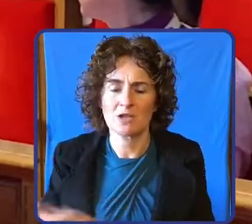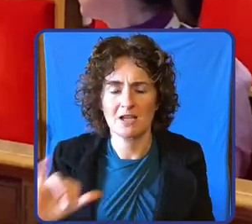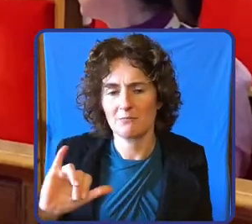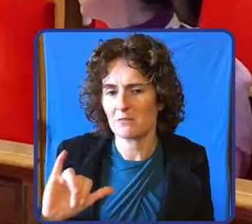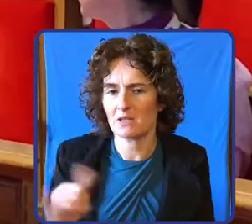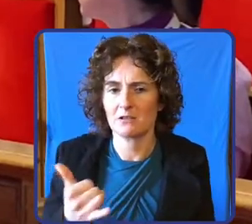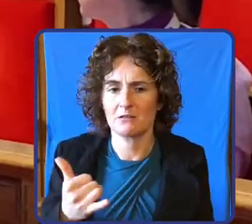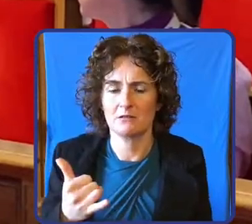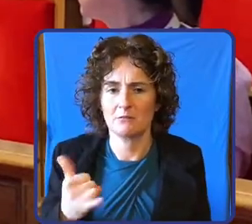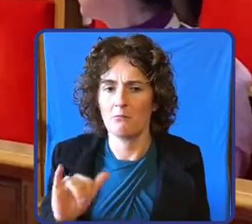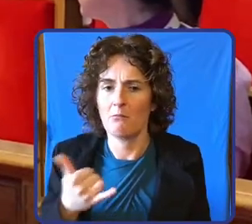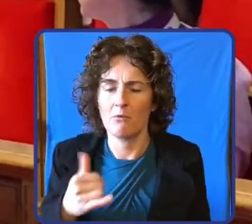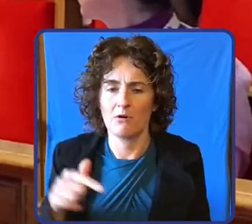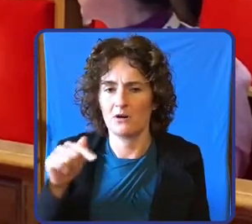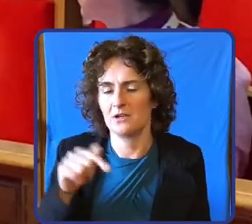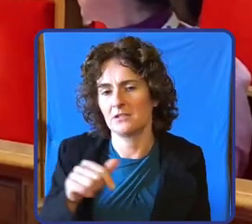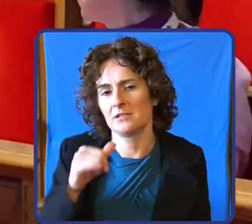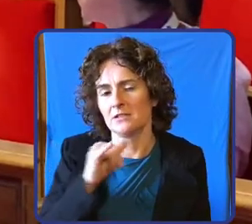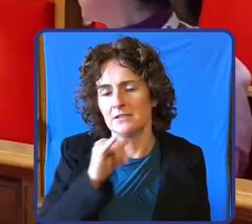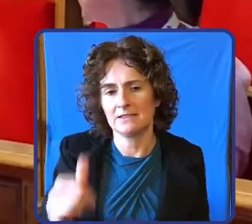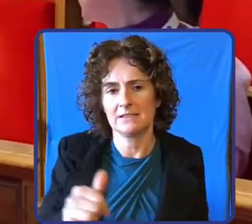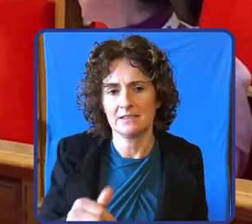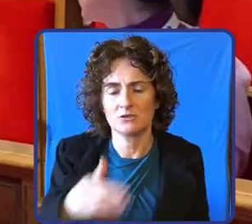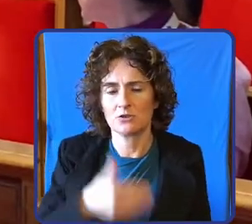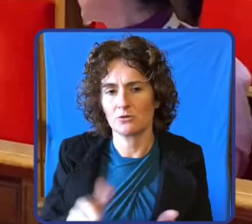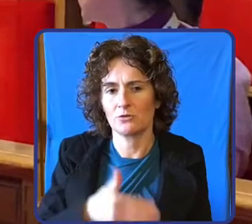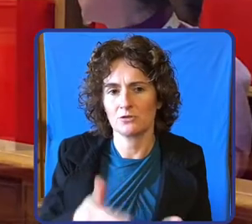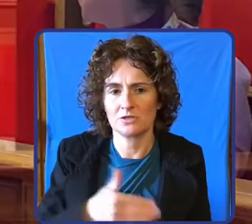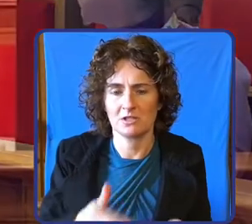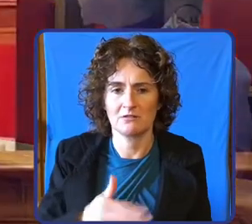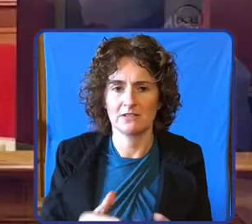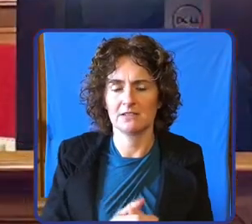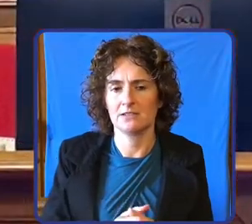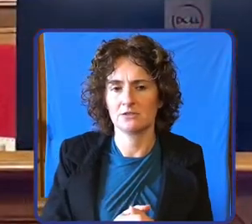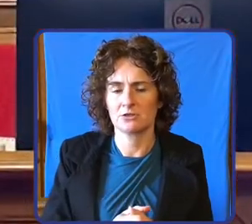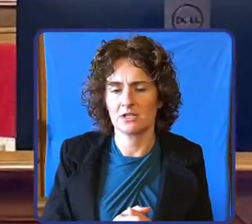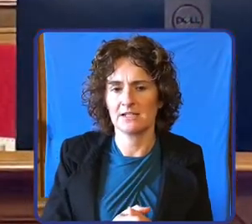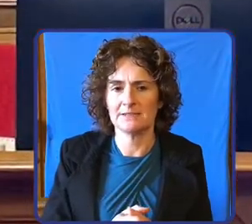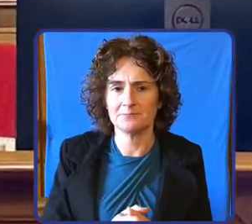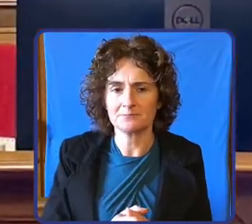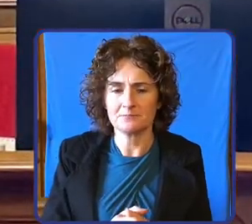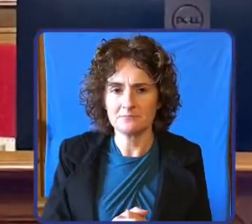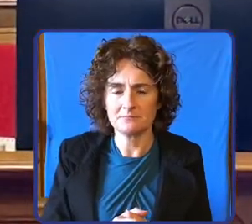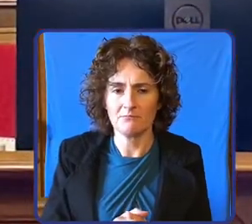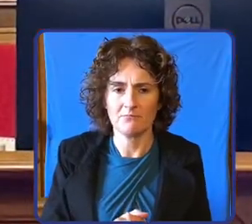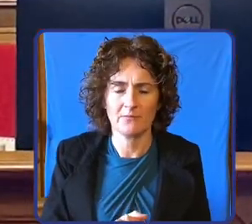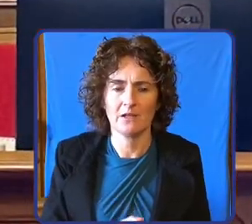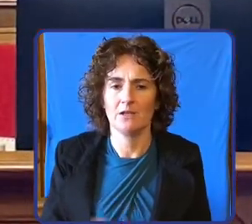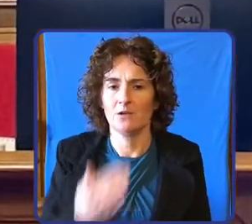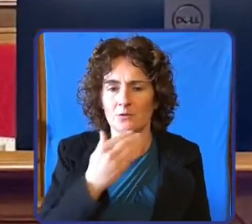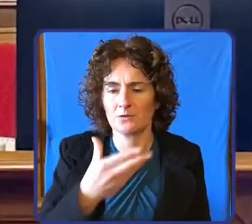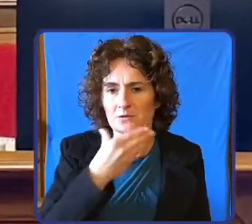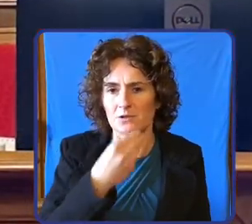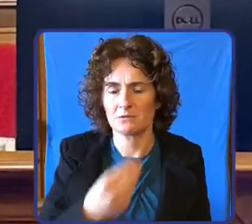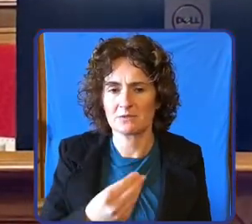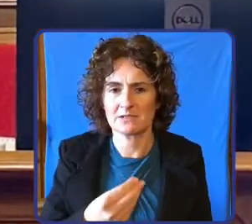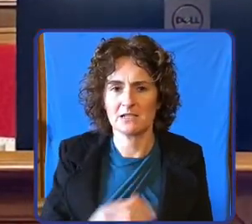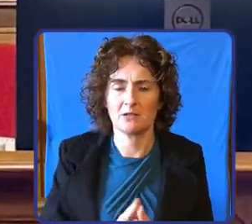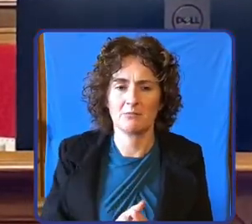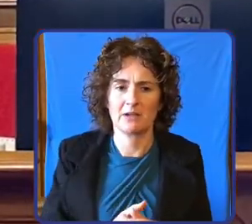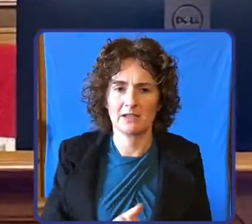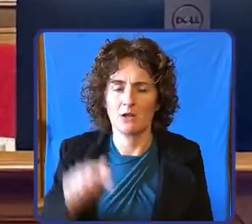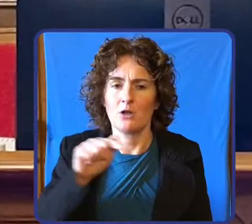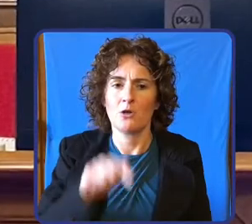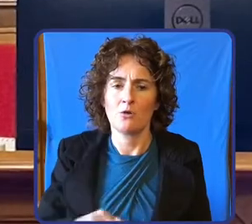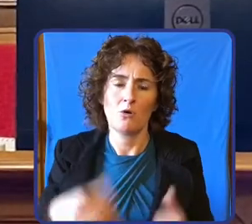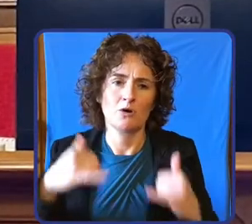miről beszélnek? Hát döntsük már el, hogy A vagy B. Hát nagyon kedves, mindig azt szokták mondani, hogy én beszélek össze-vissza. Ehhez képest